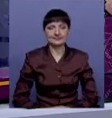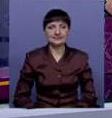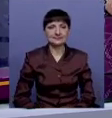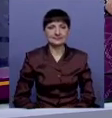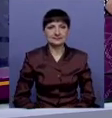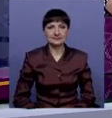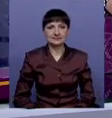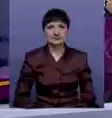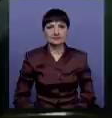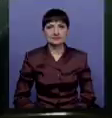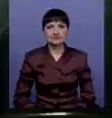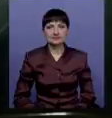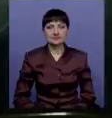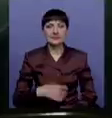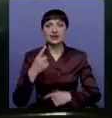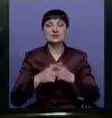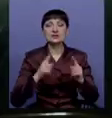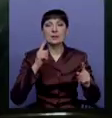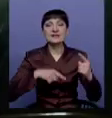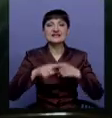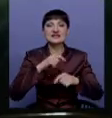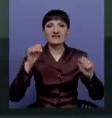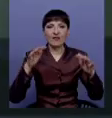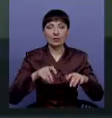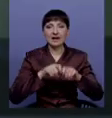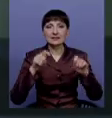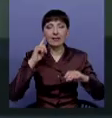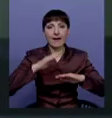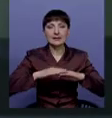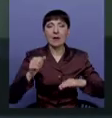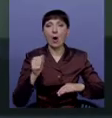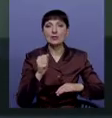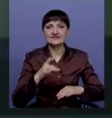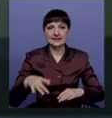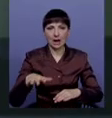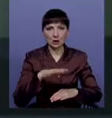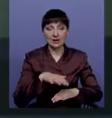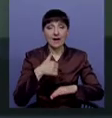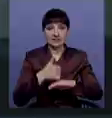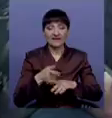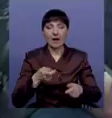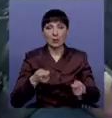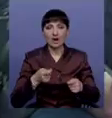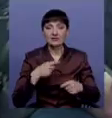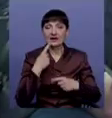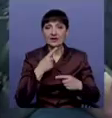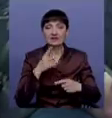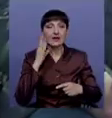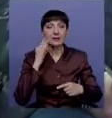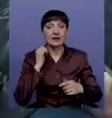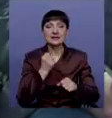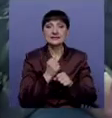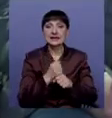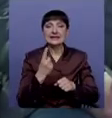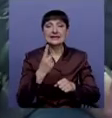Жанабековой. Очередной бизнес-форум открыл аким Ауэзовского района Сайран Сайфиденов. Глава местной администрации отметил, что в Алматы